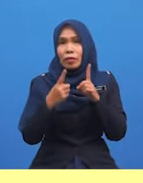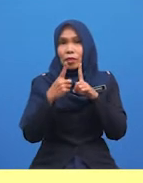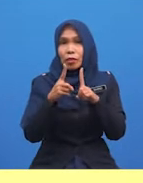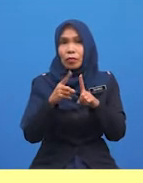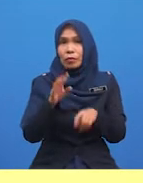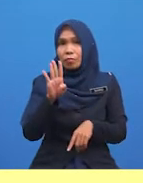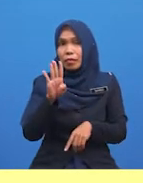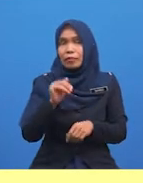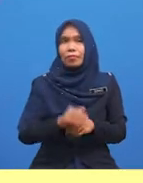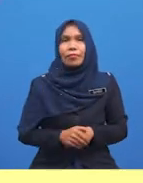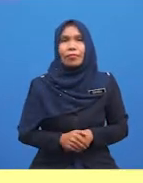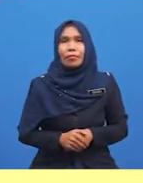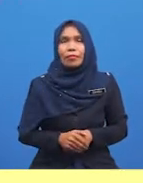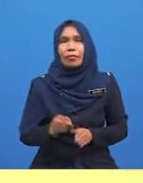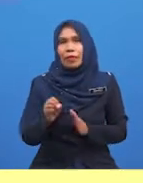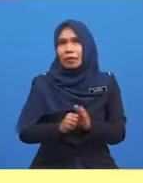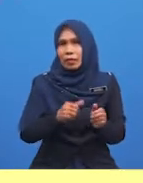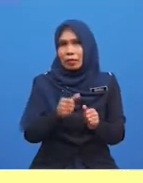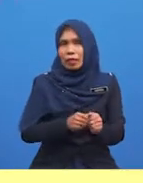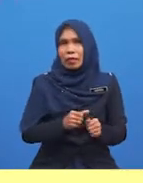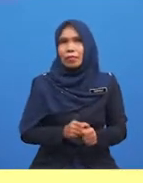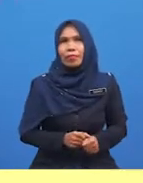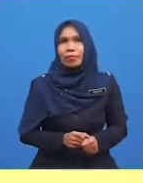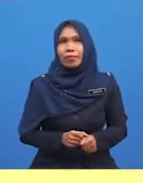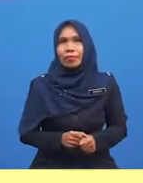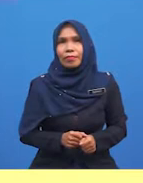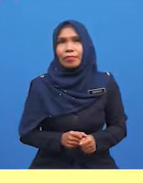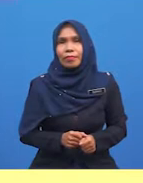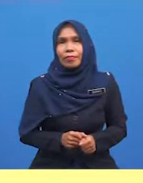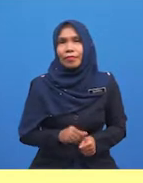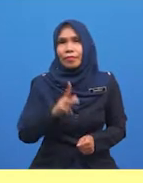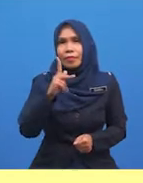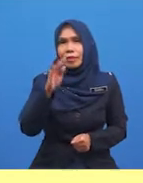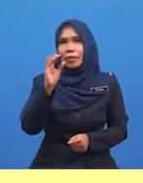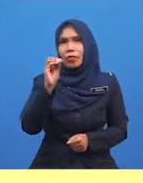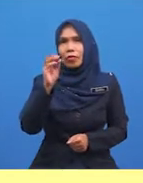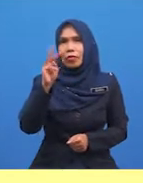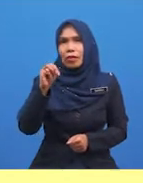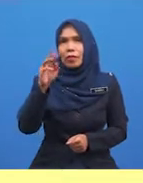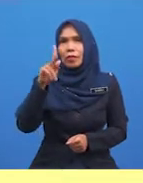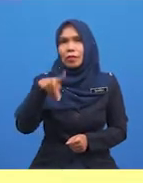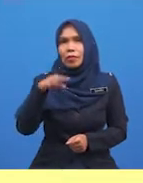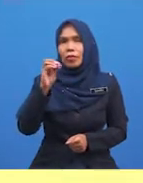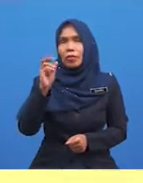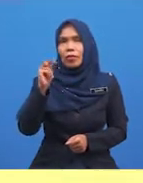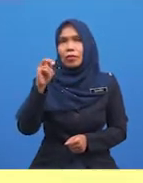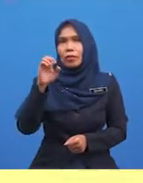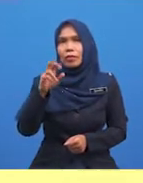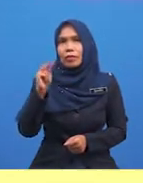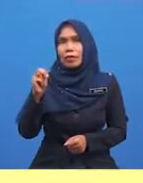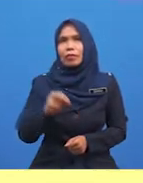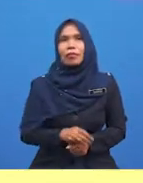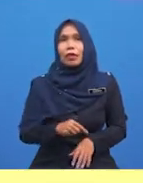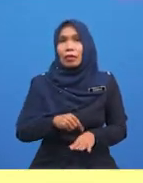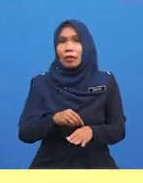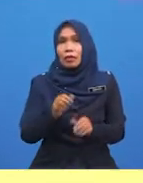jawapan 4, setiap komponen dibenarkan mengendalikan kuasa yang diberikan